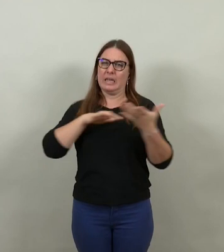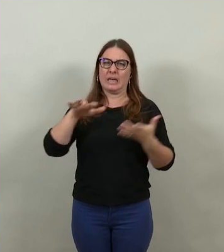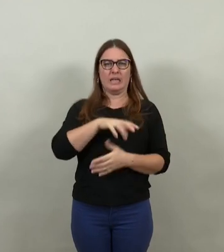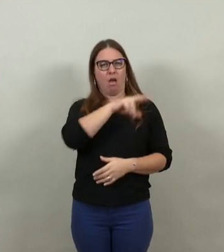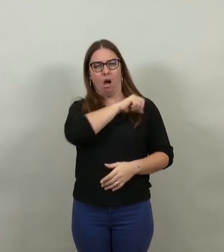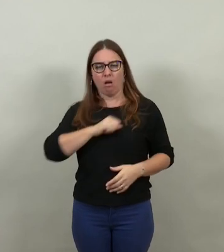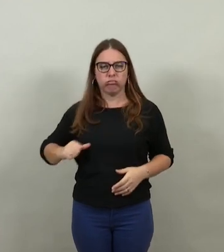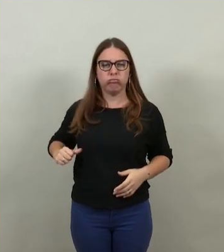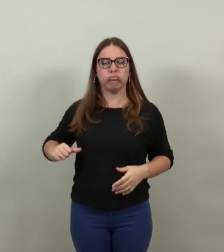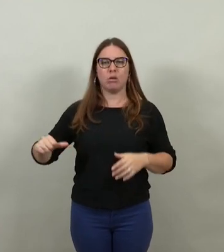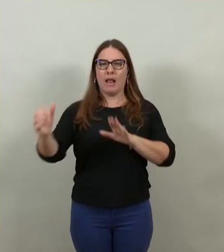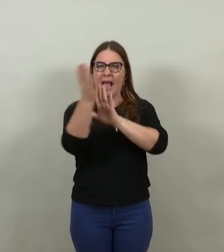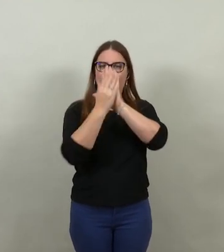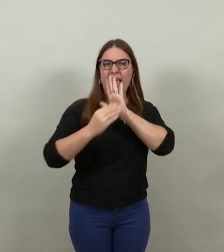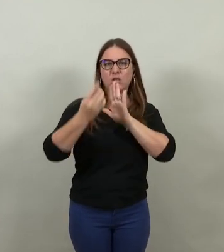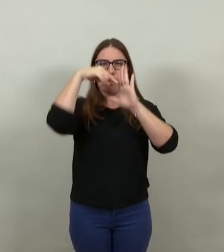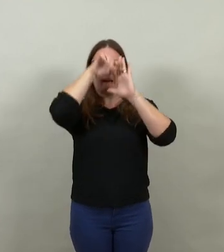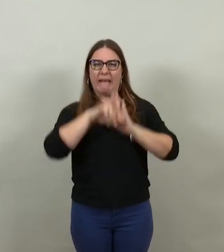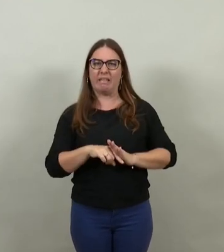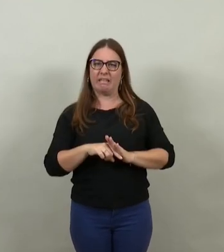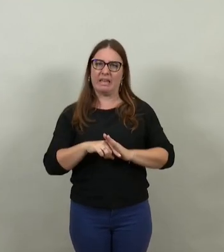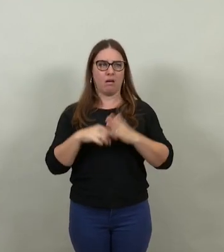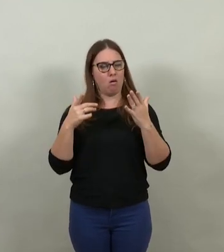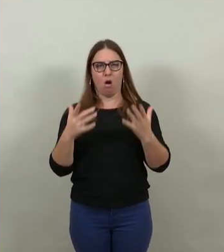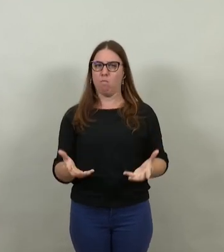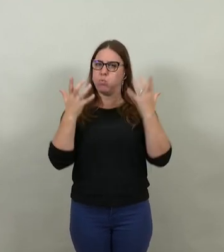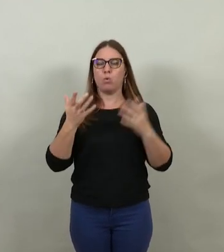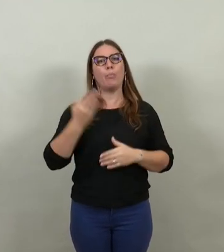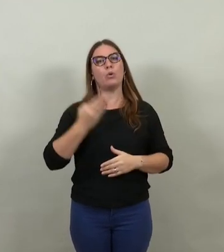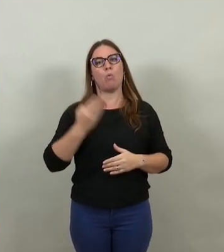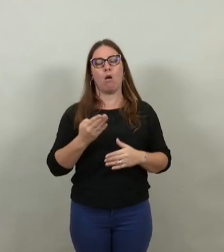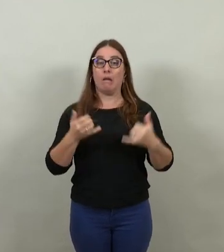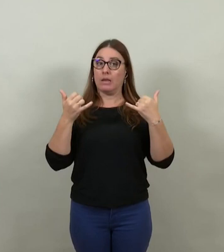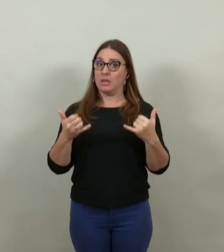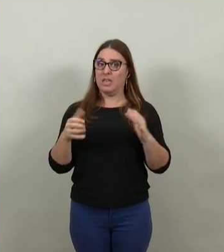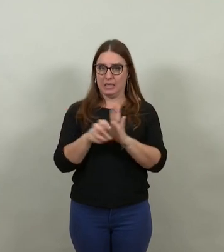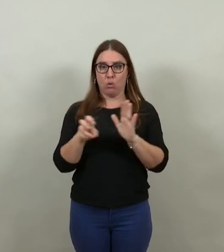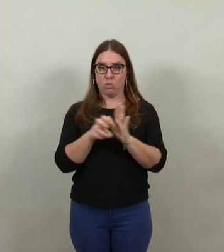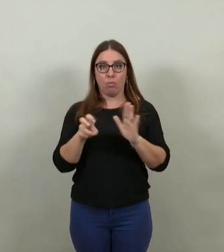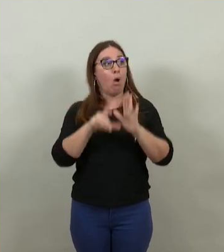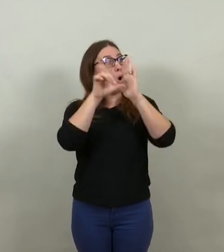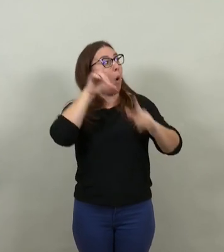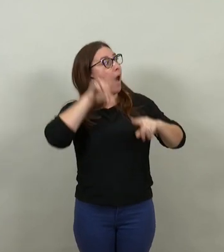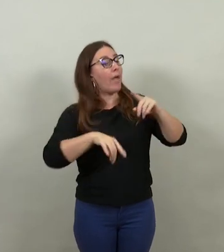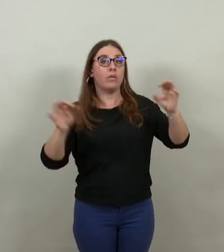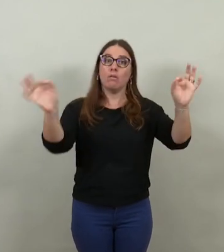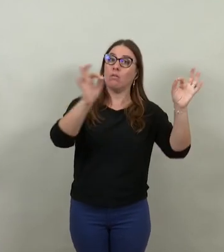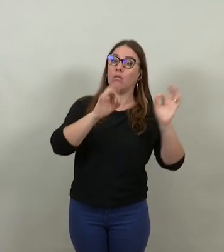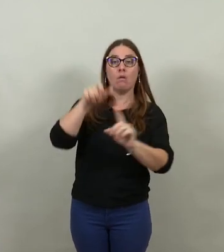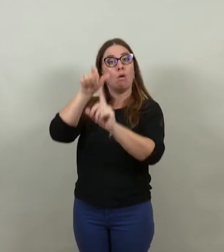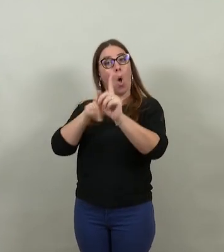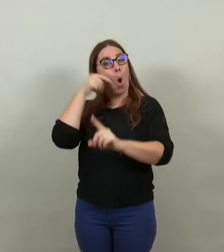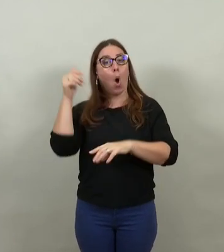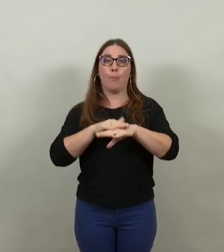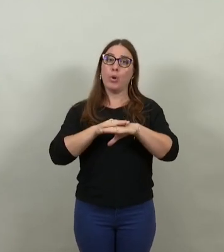l'exigence d'exemplarité et d'éthique en politique se fait de plus en plus forte ici à Grenoble parce qu'aucune loi de l'interdit un homme politique peut à